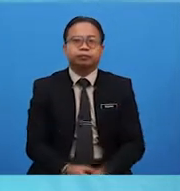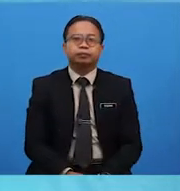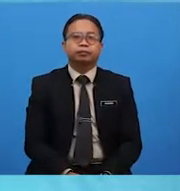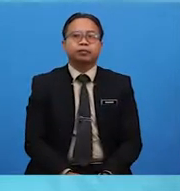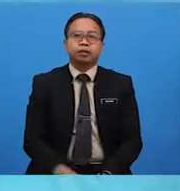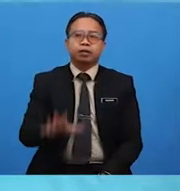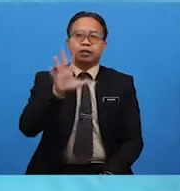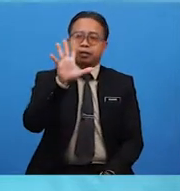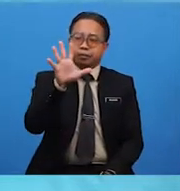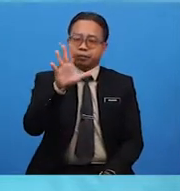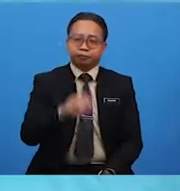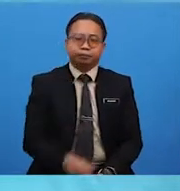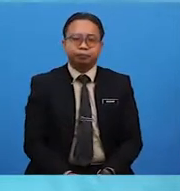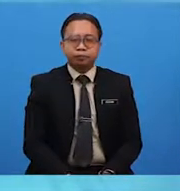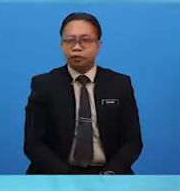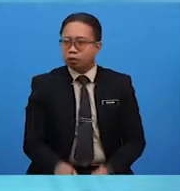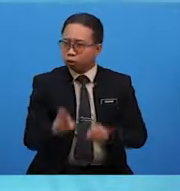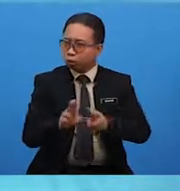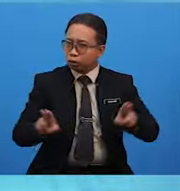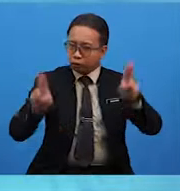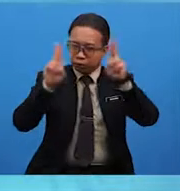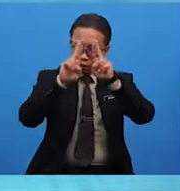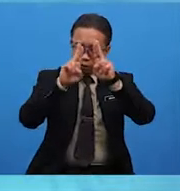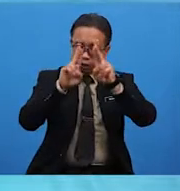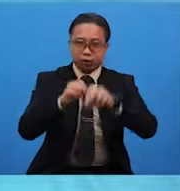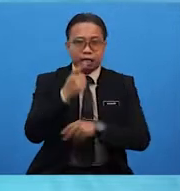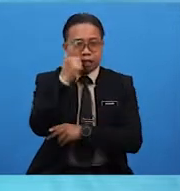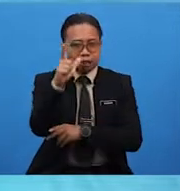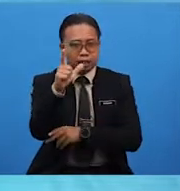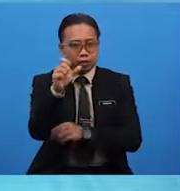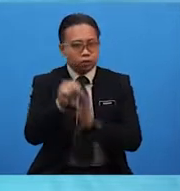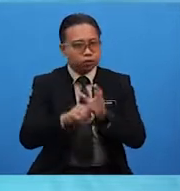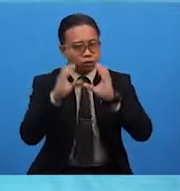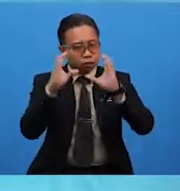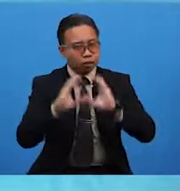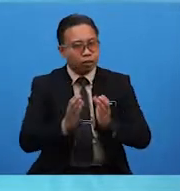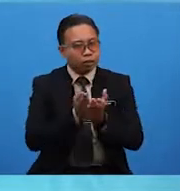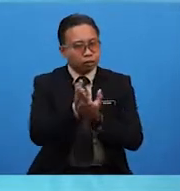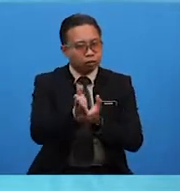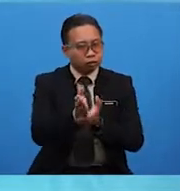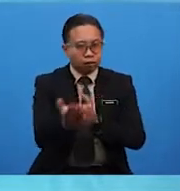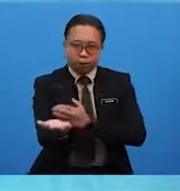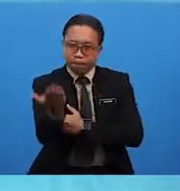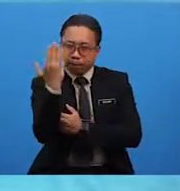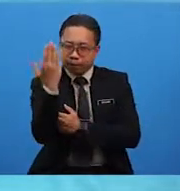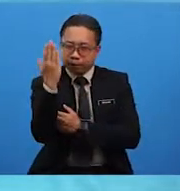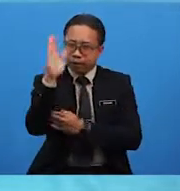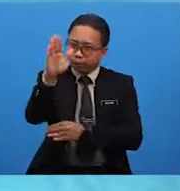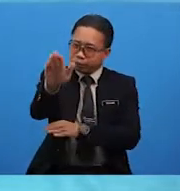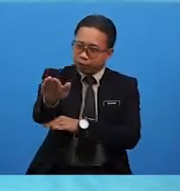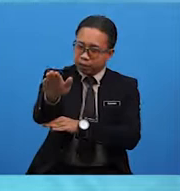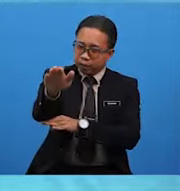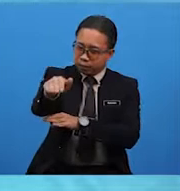kelima mengutamakan suasanya yang dilihat secara terus seperti pagi petang dan